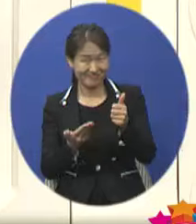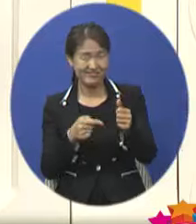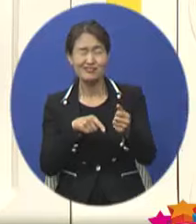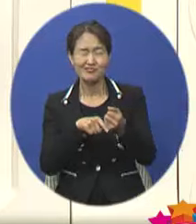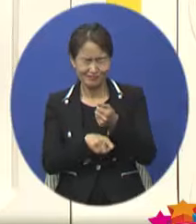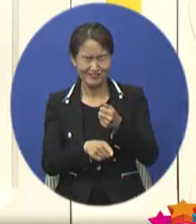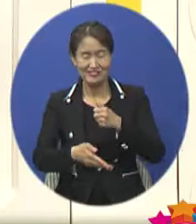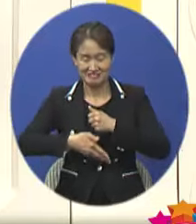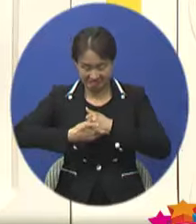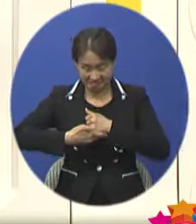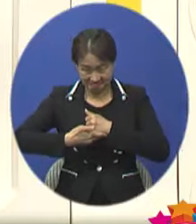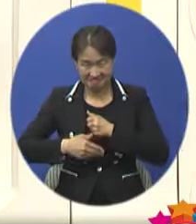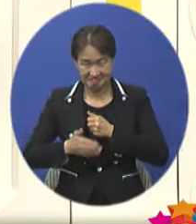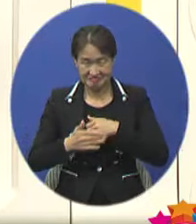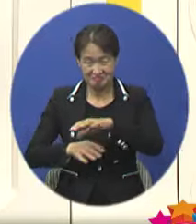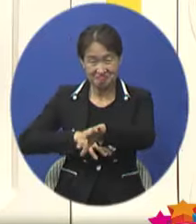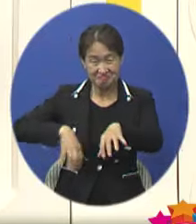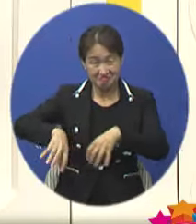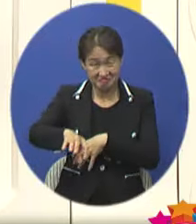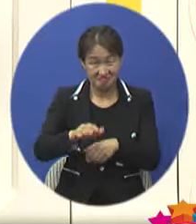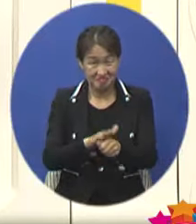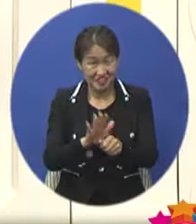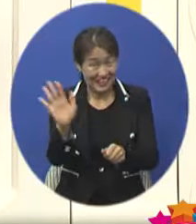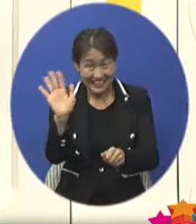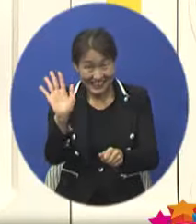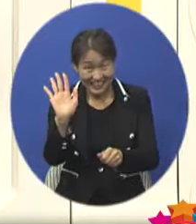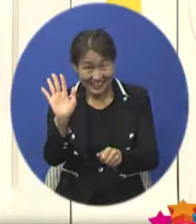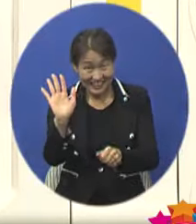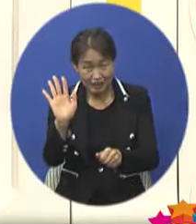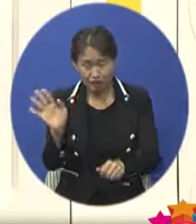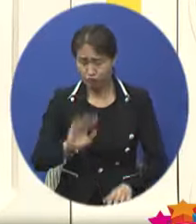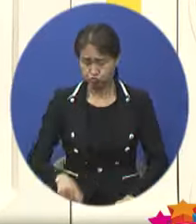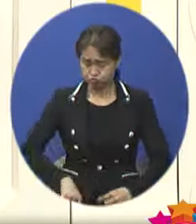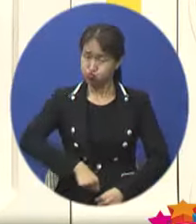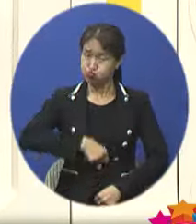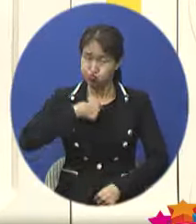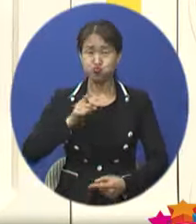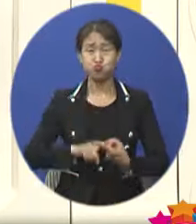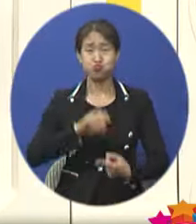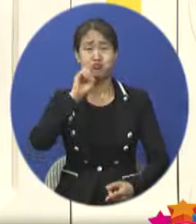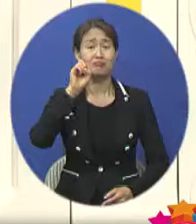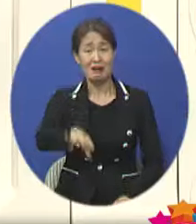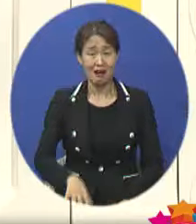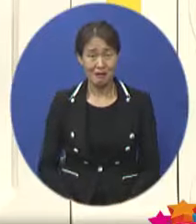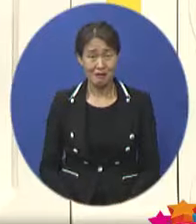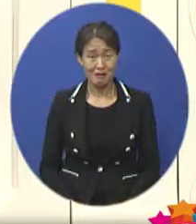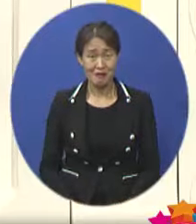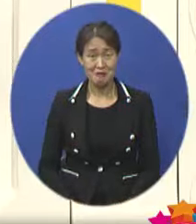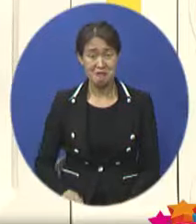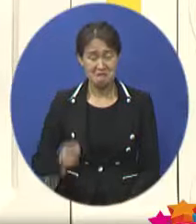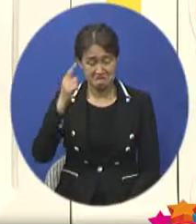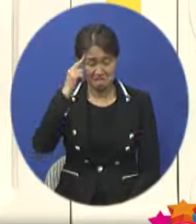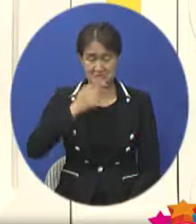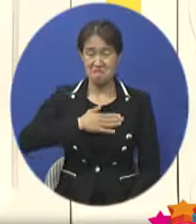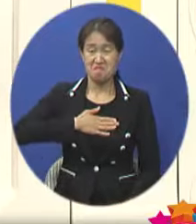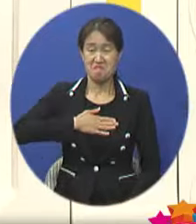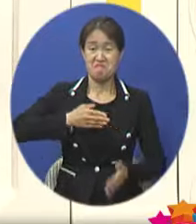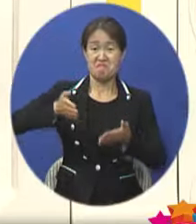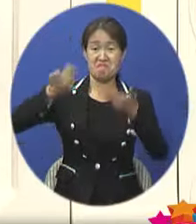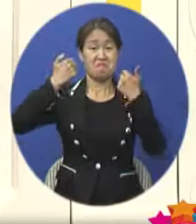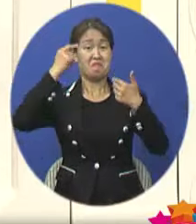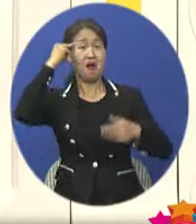이제 네. 칭찬을 받았으니까 또 이렇게 돌려드리는 건 아니죠. 뭐 사실대로 얘기할 뿐인데 왜 그렇게 그 시비를 걸고 그러세요? 아